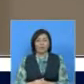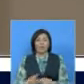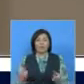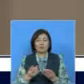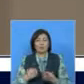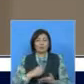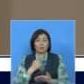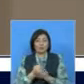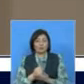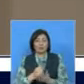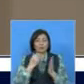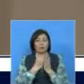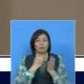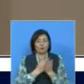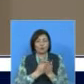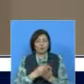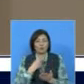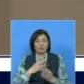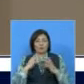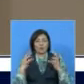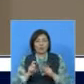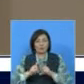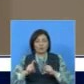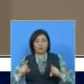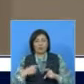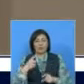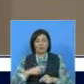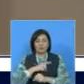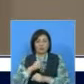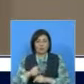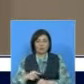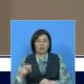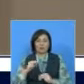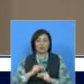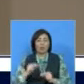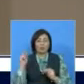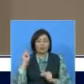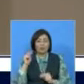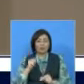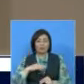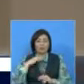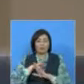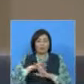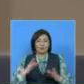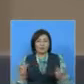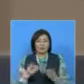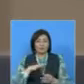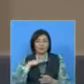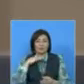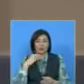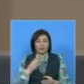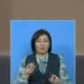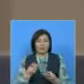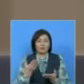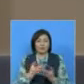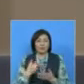Необходимо утвердить четкий график посещения архивов. Однозначно, одного часа для изучения не хватит. Нужно запасаться большим количеством времени.